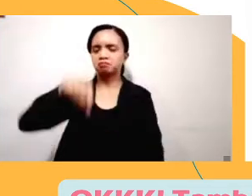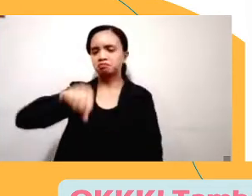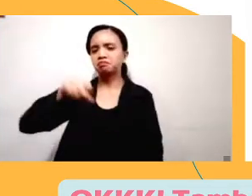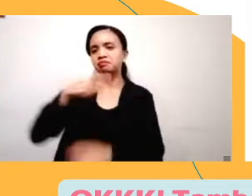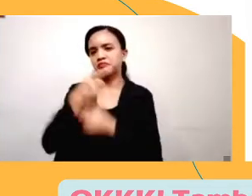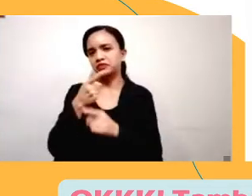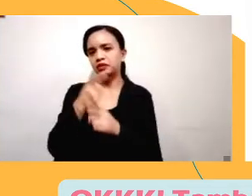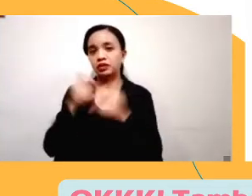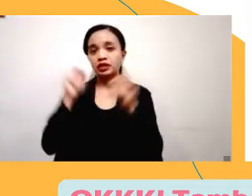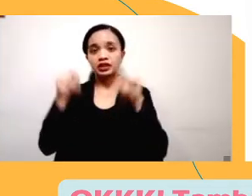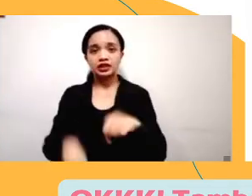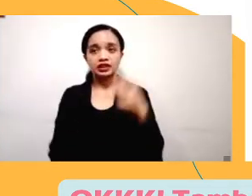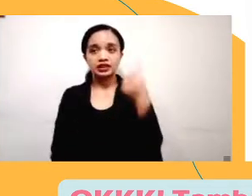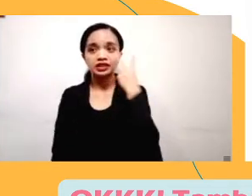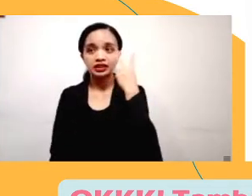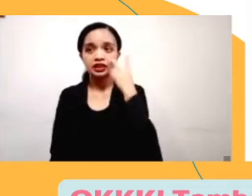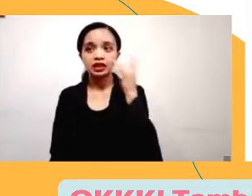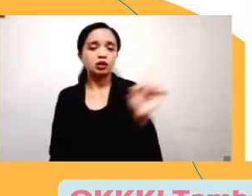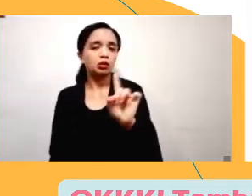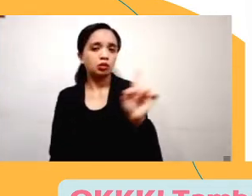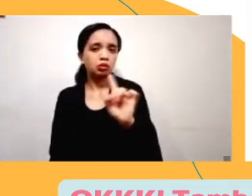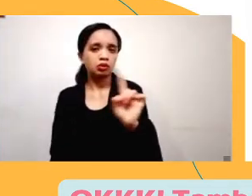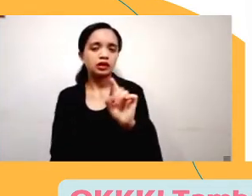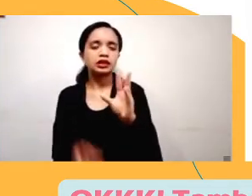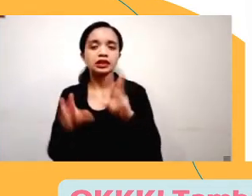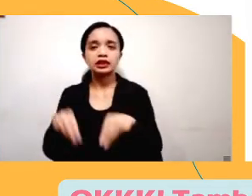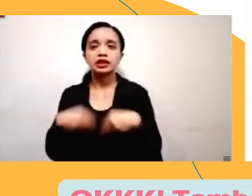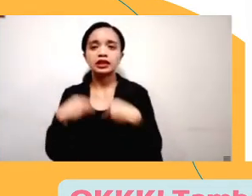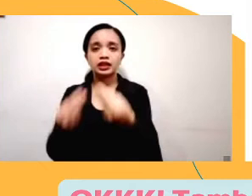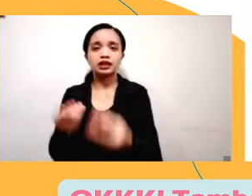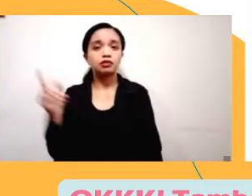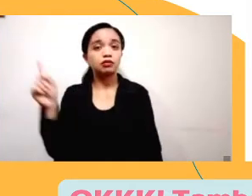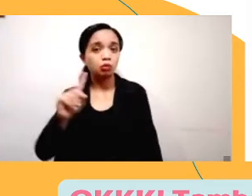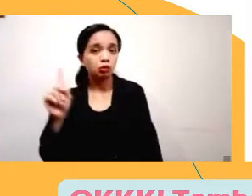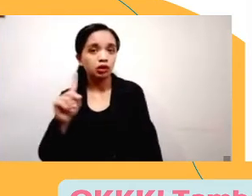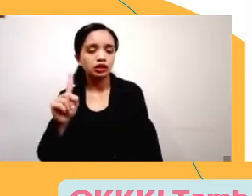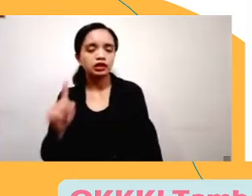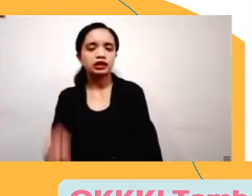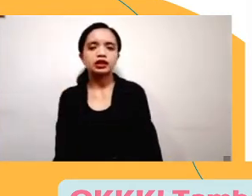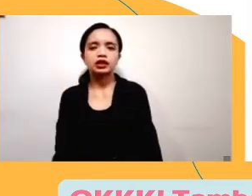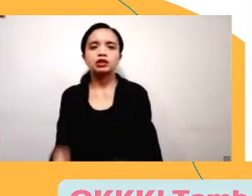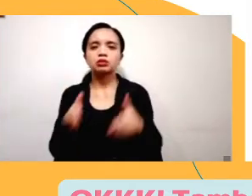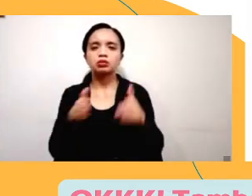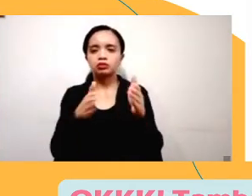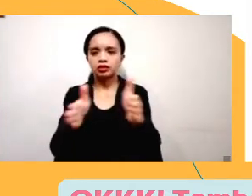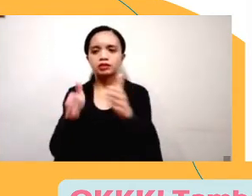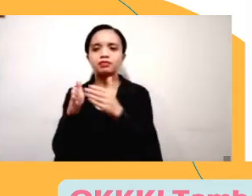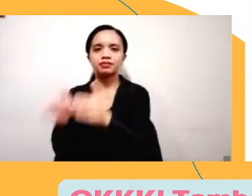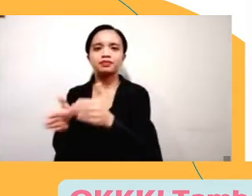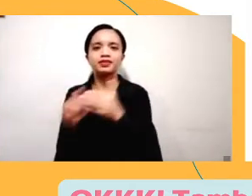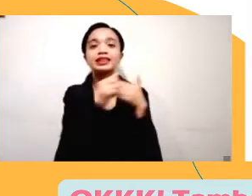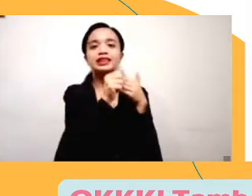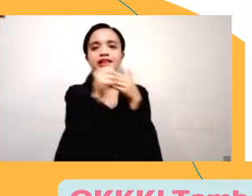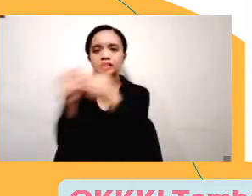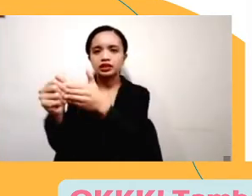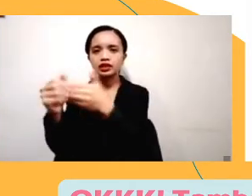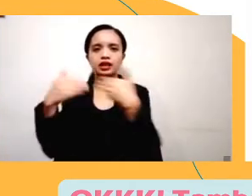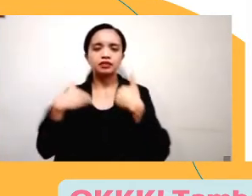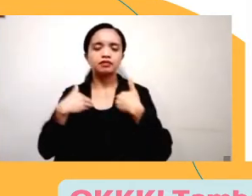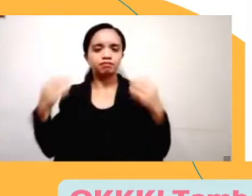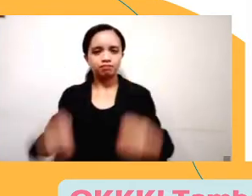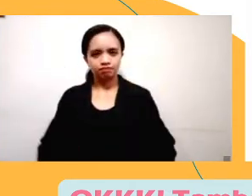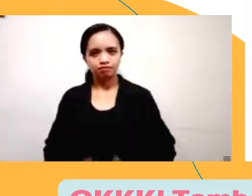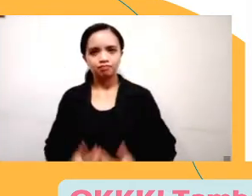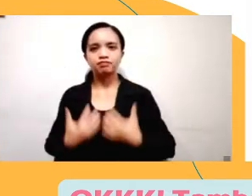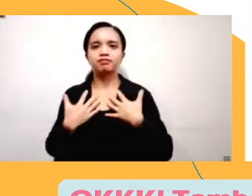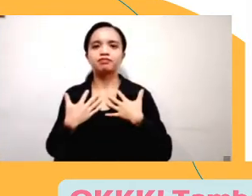makikita natin, nabibigyan tayo ng direction. No? Magbibigyan tayo ng motivation, ng